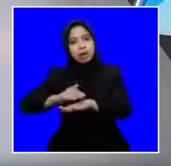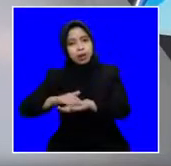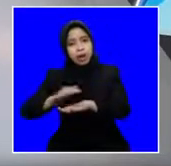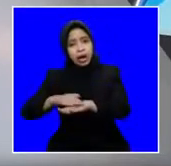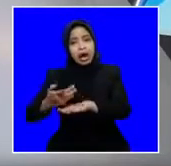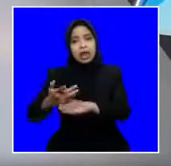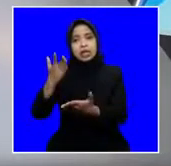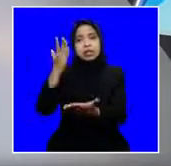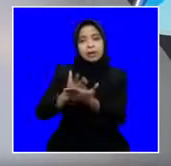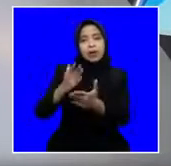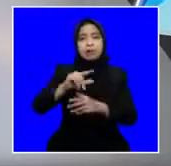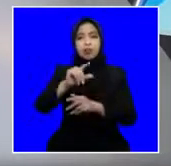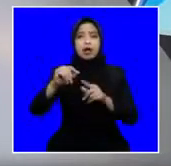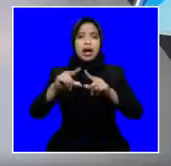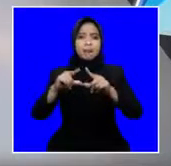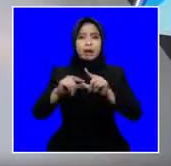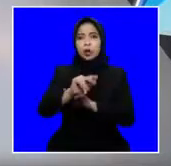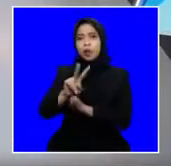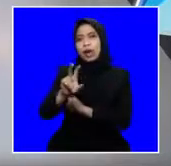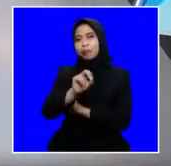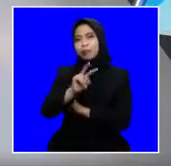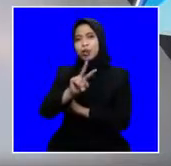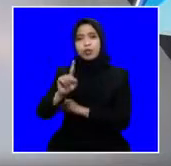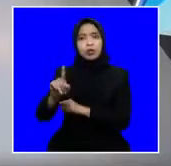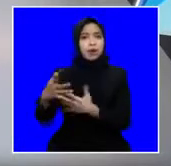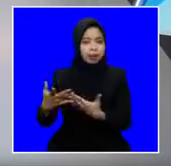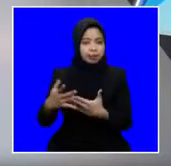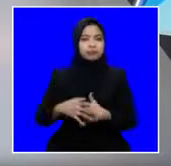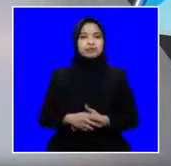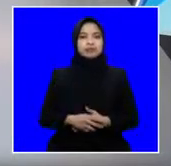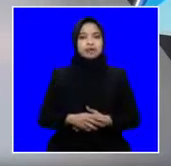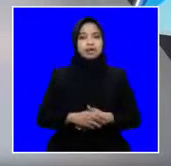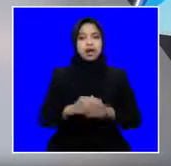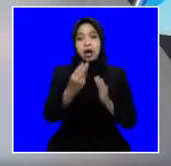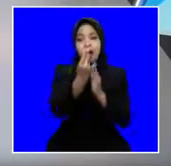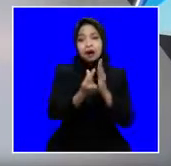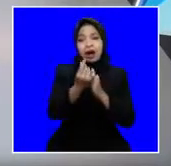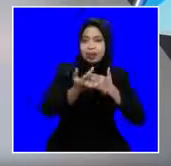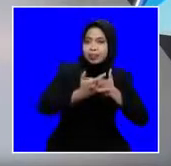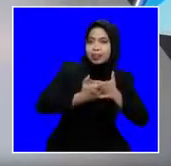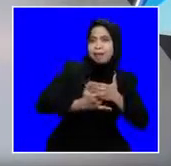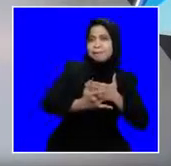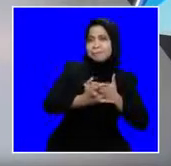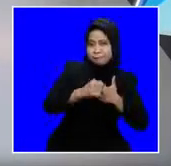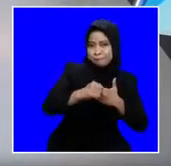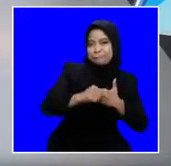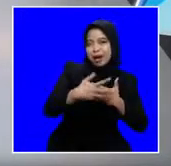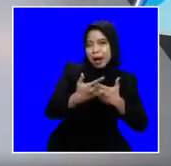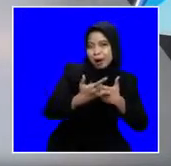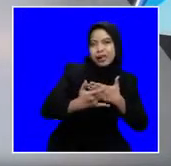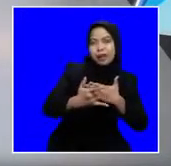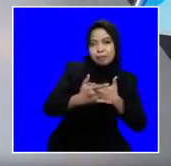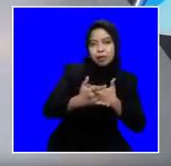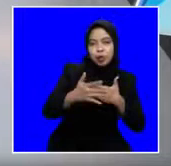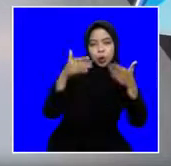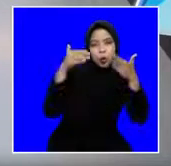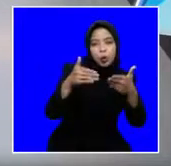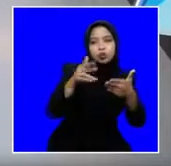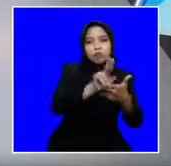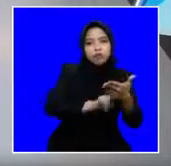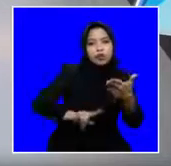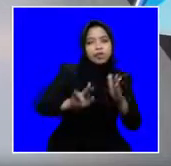ditetapkan pada April 2021, alokasi dana abadi pendidikan tidak hanya mencakup ranah perguruan